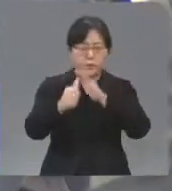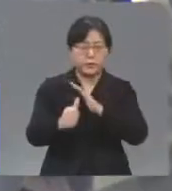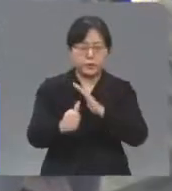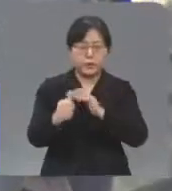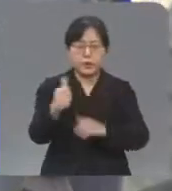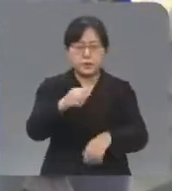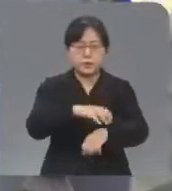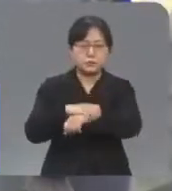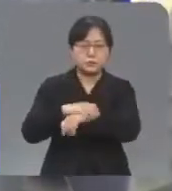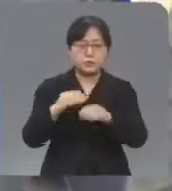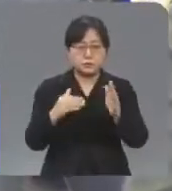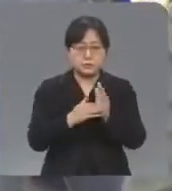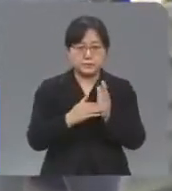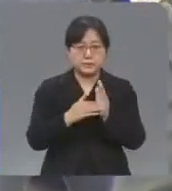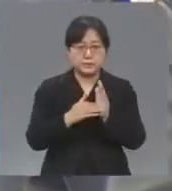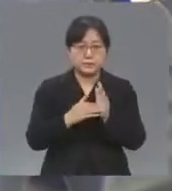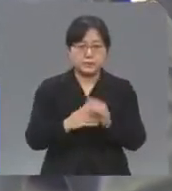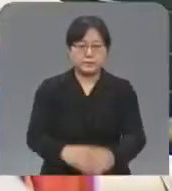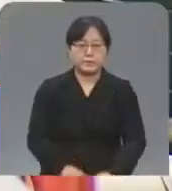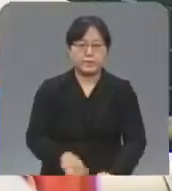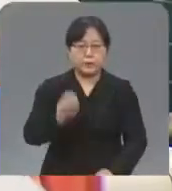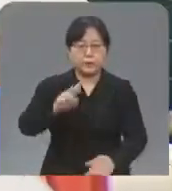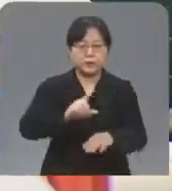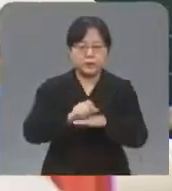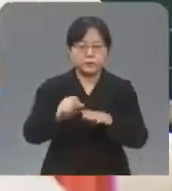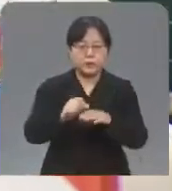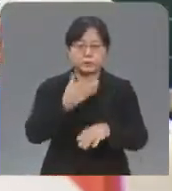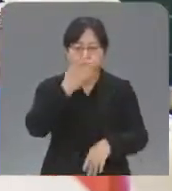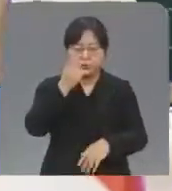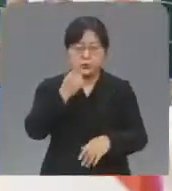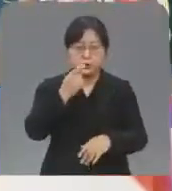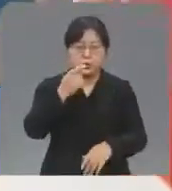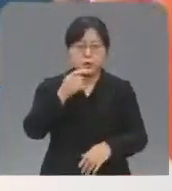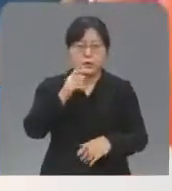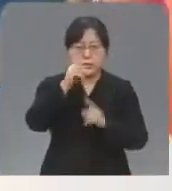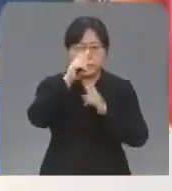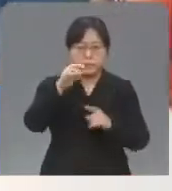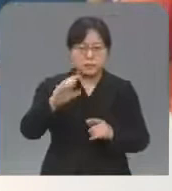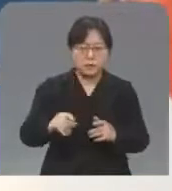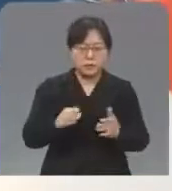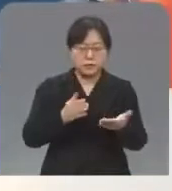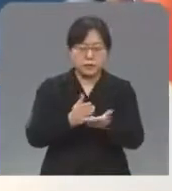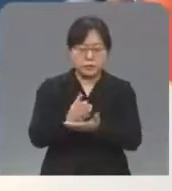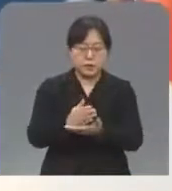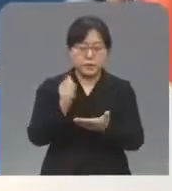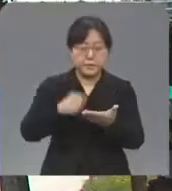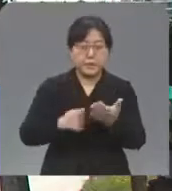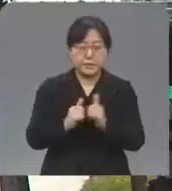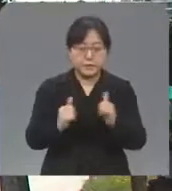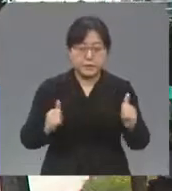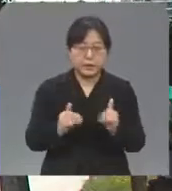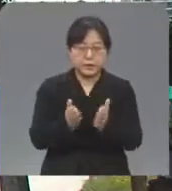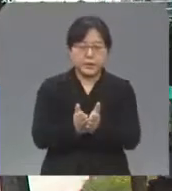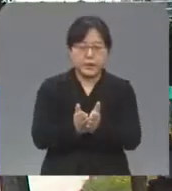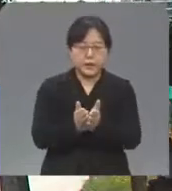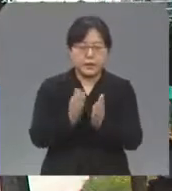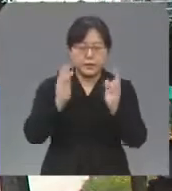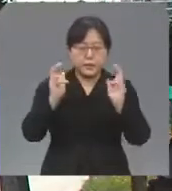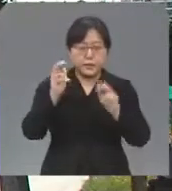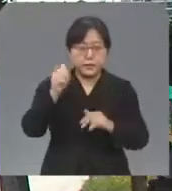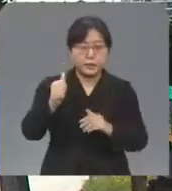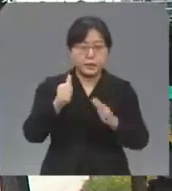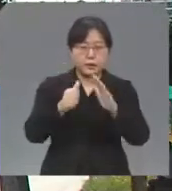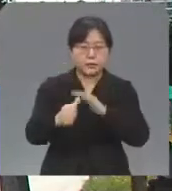A씨가 구속됐습니다. 광주지법 순천지원 이정엽 영장전담 부장판사는 요트 업체 대표 A씨에